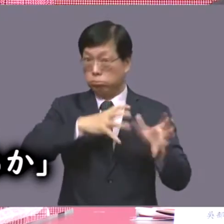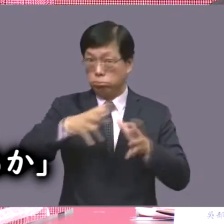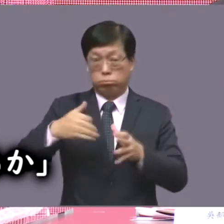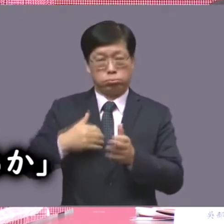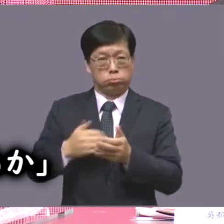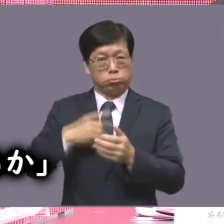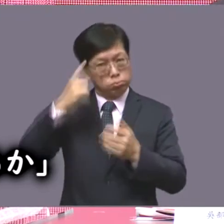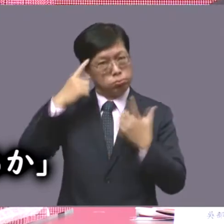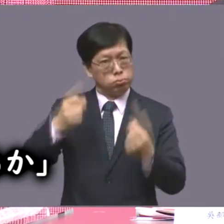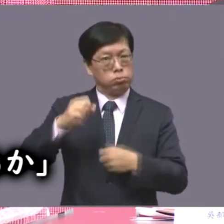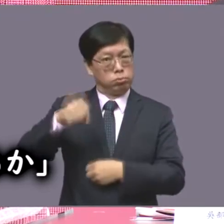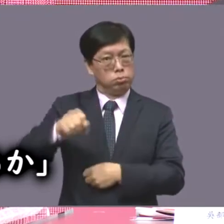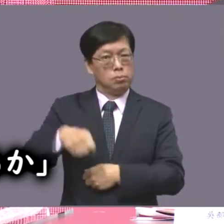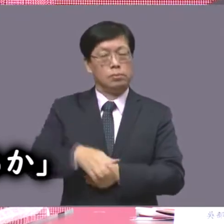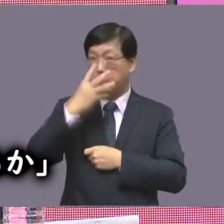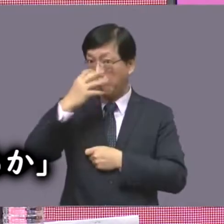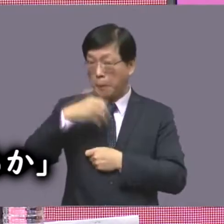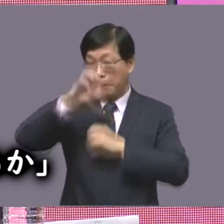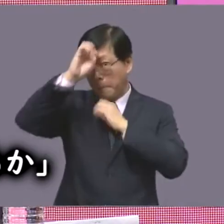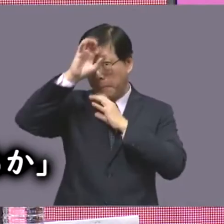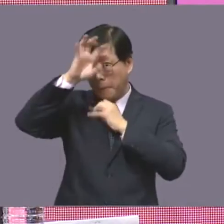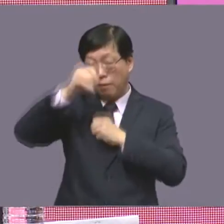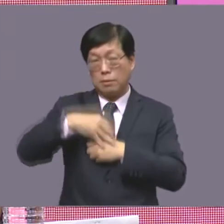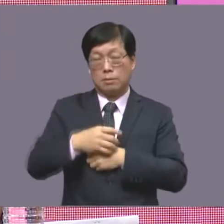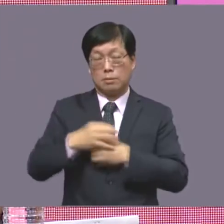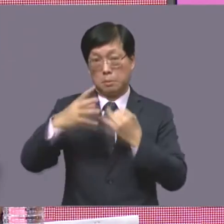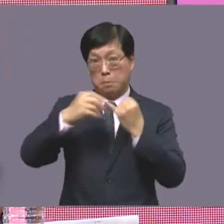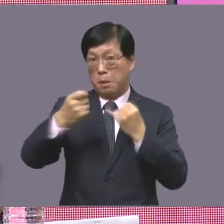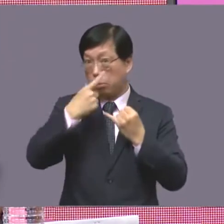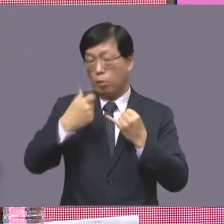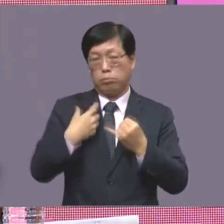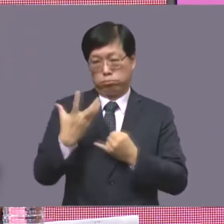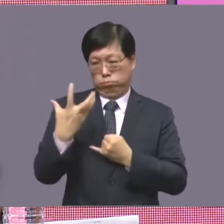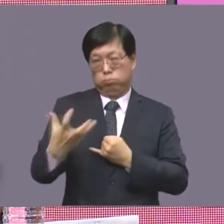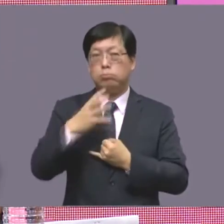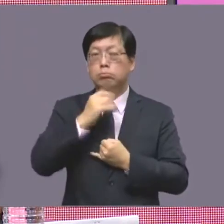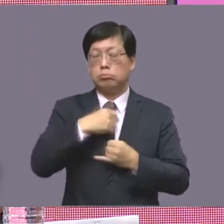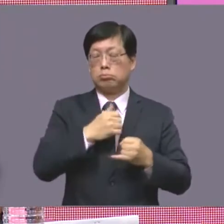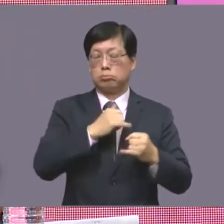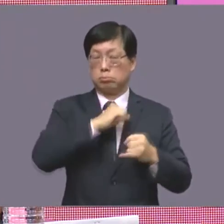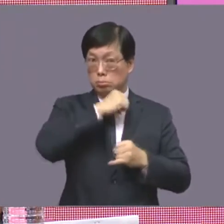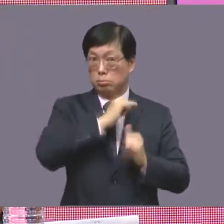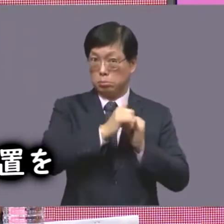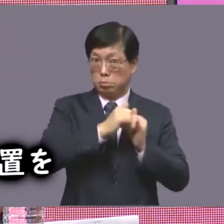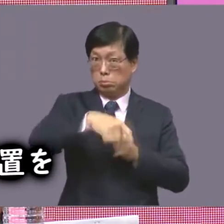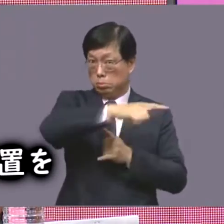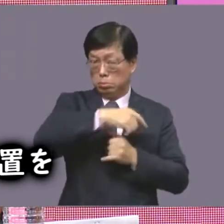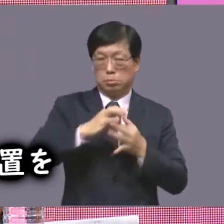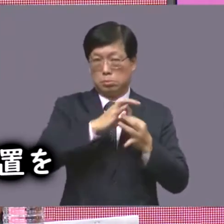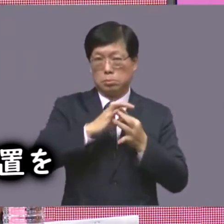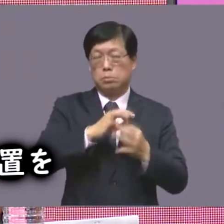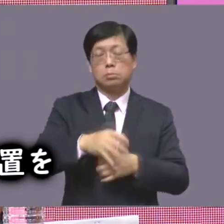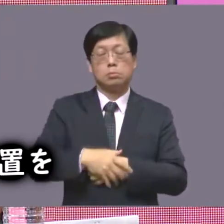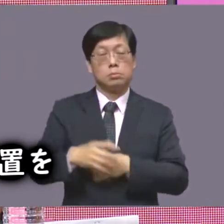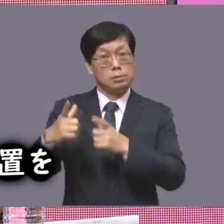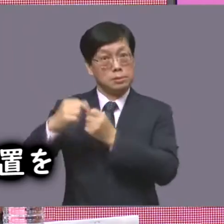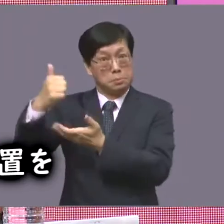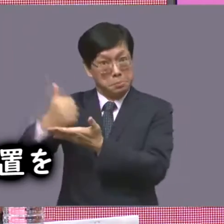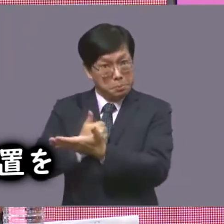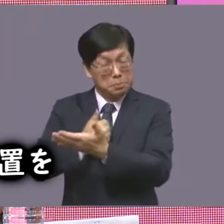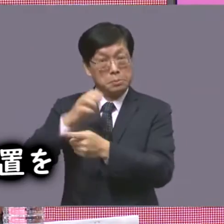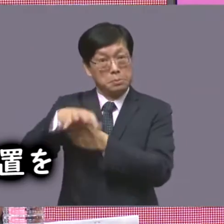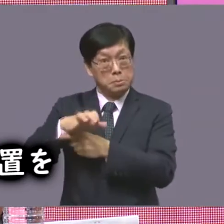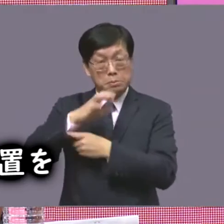cpt tpp への参加につながる形の問いに第1の国際参加に関してこのような理不尽な輸入